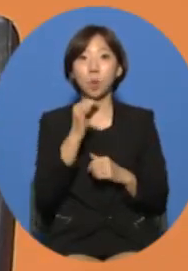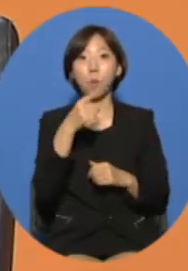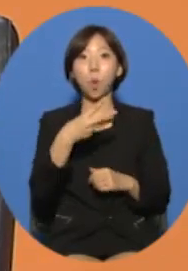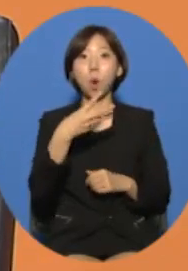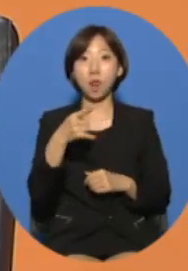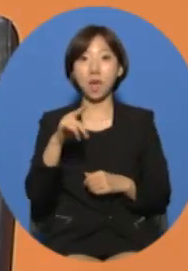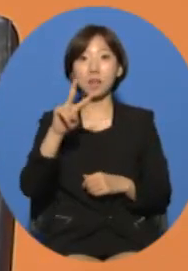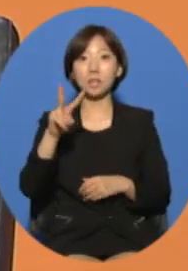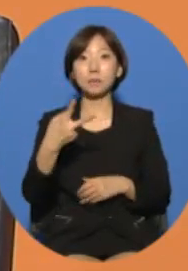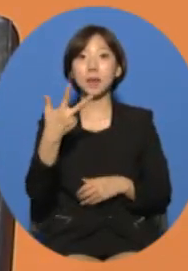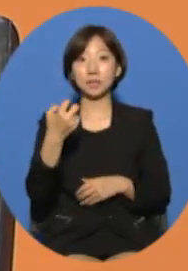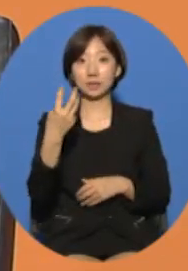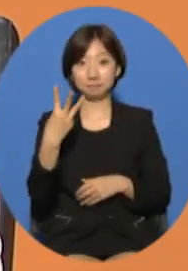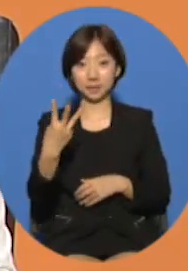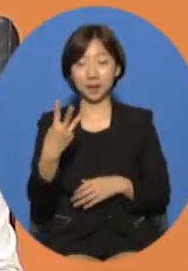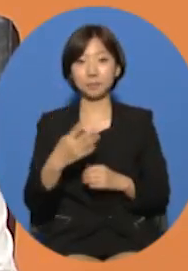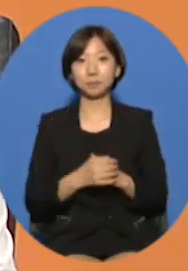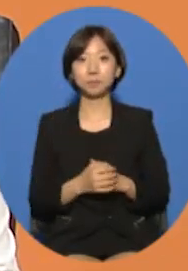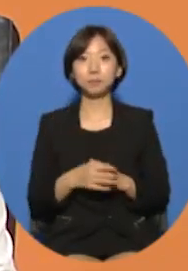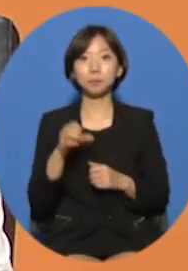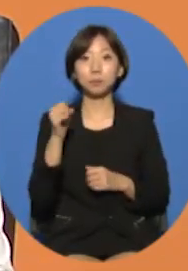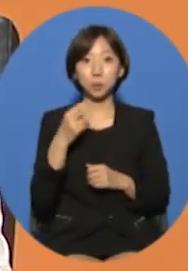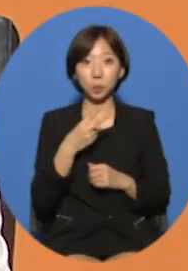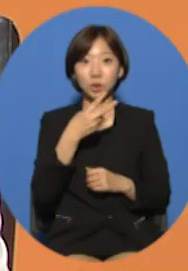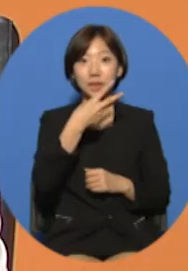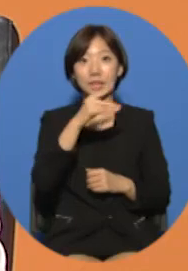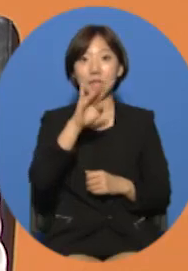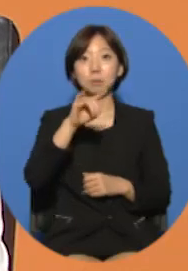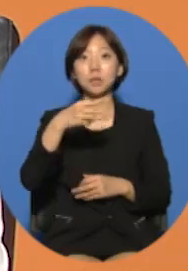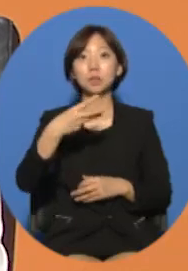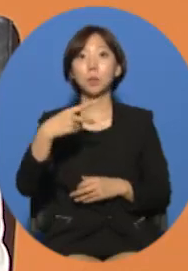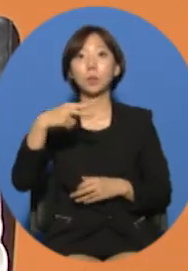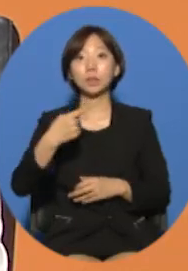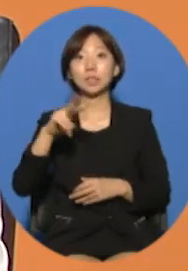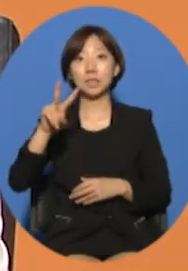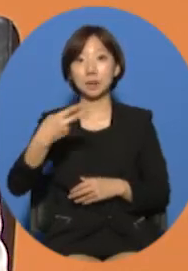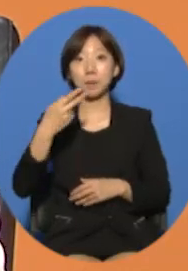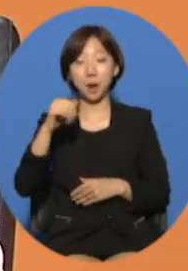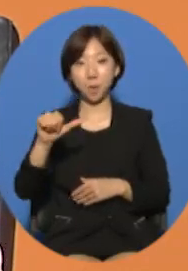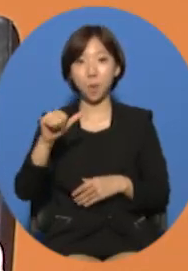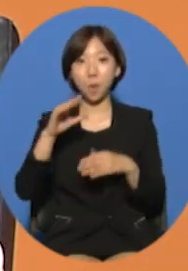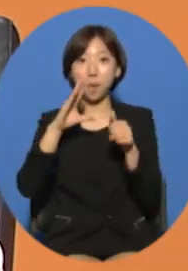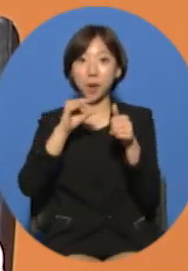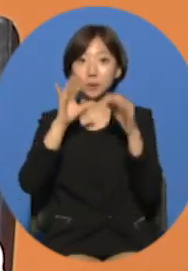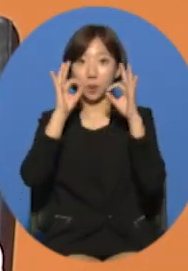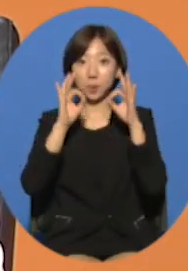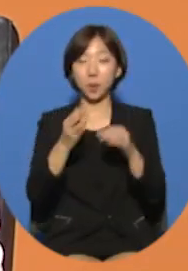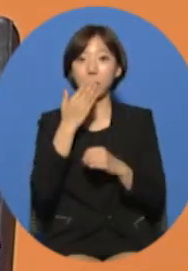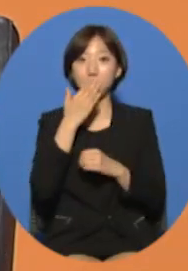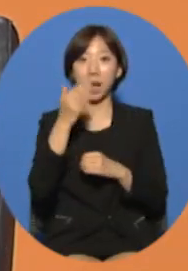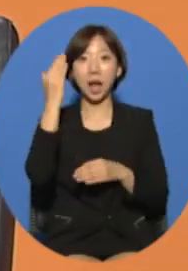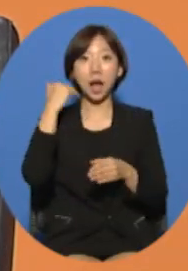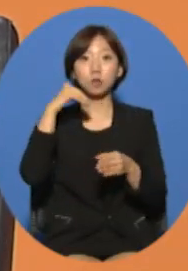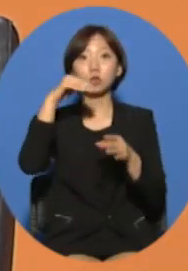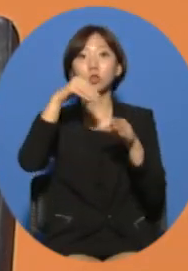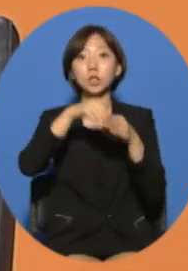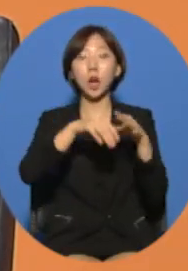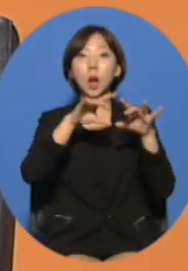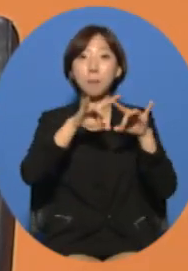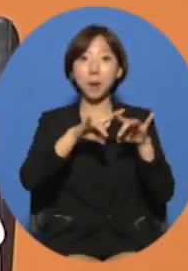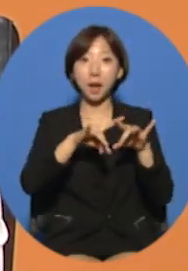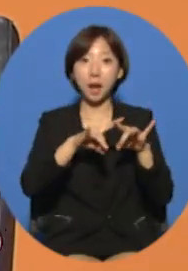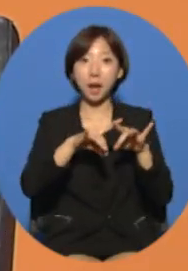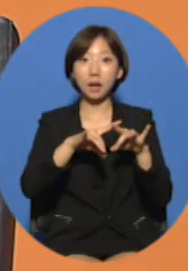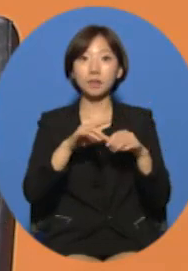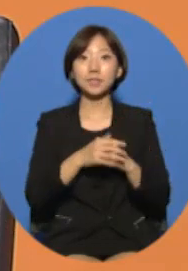올레TV 273번이고요. 또 케이블방송, 티브로드 205번에서 만나보실 수가 있는데요. 네. 한국선거방송